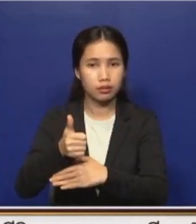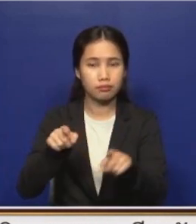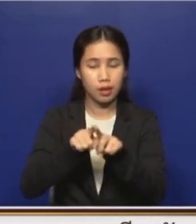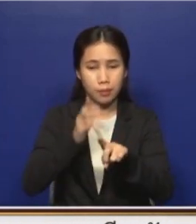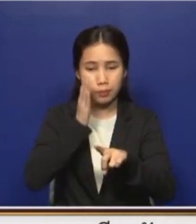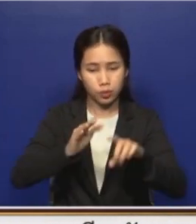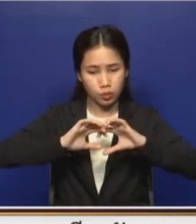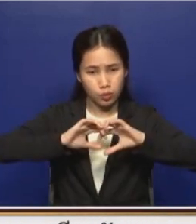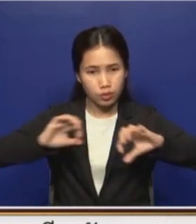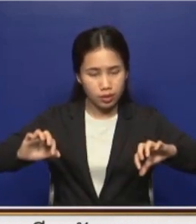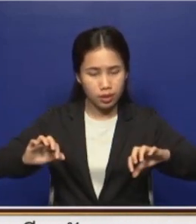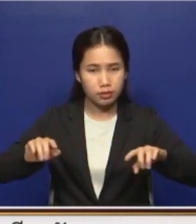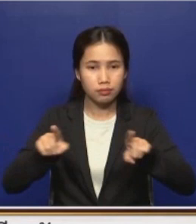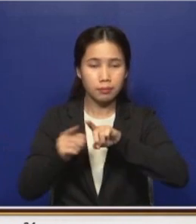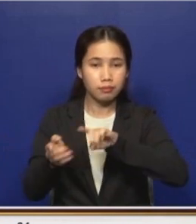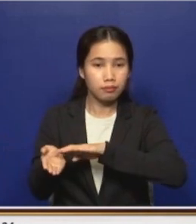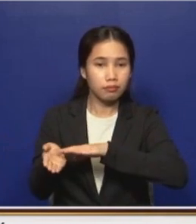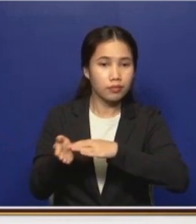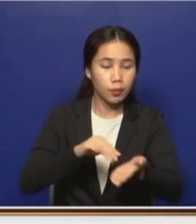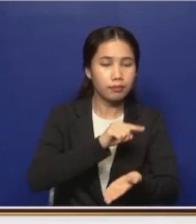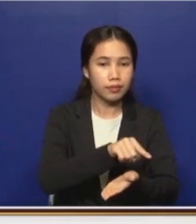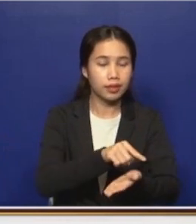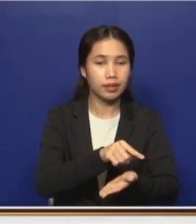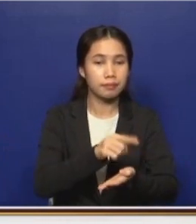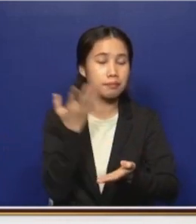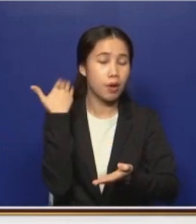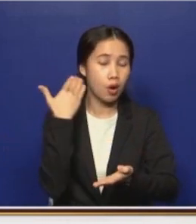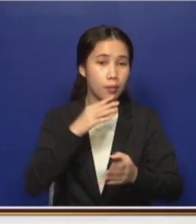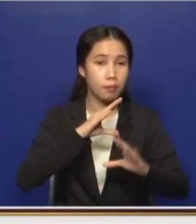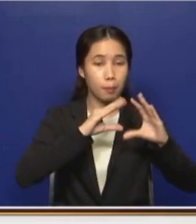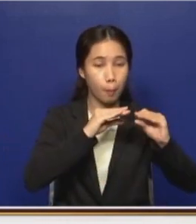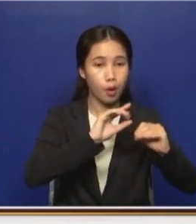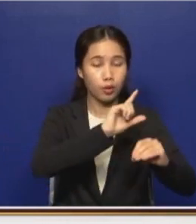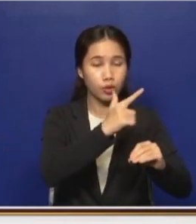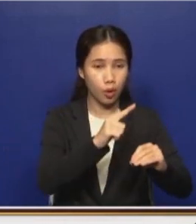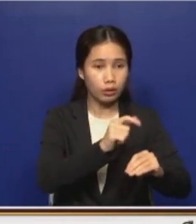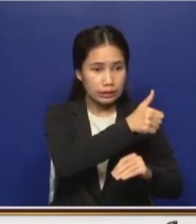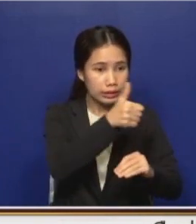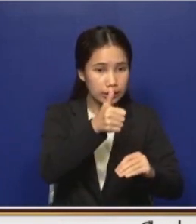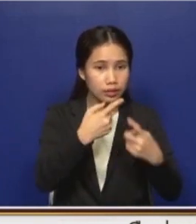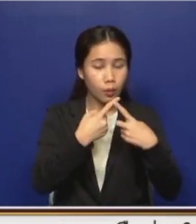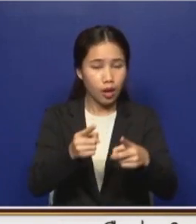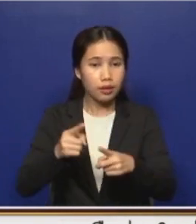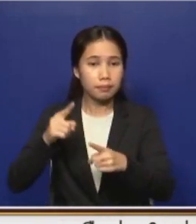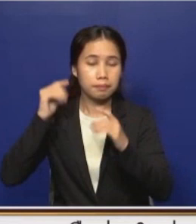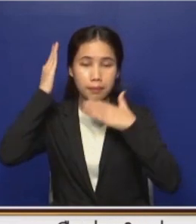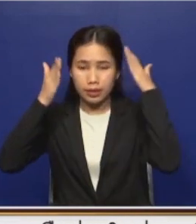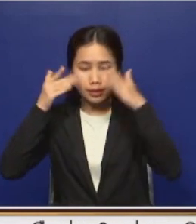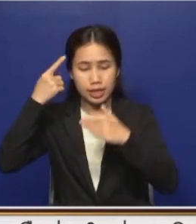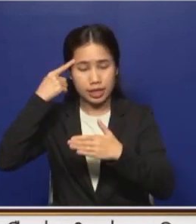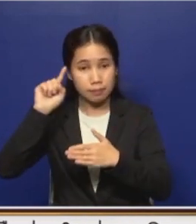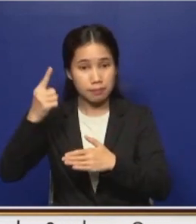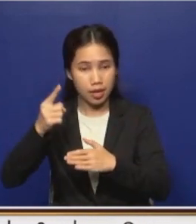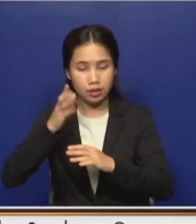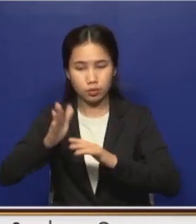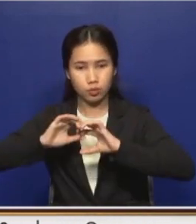แพงกว่าทุเรียนหมอนทองในปริมาณเท่ากันกิโลเท่ากัน3เท่าตัวฮะแต่ที่ร้ายยิ่งกว่านั้นฮะเขา